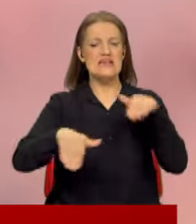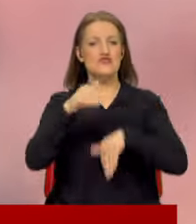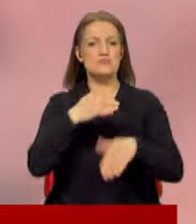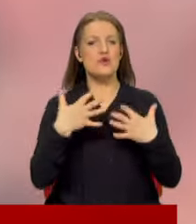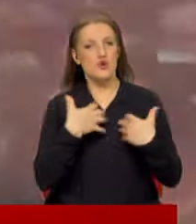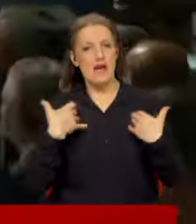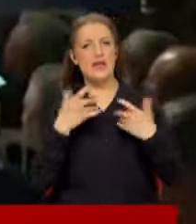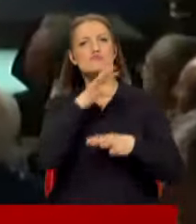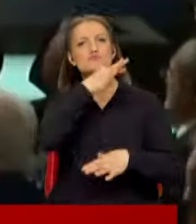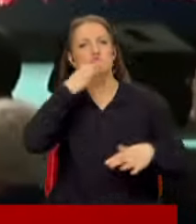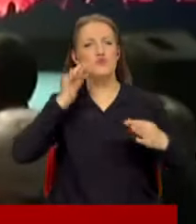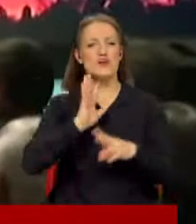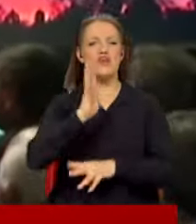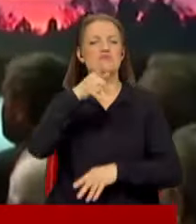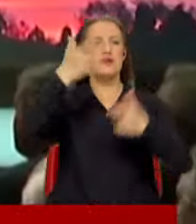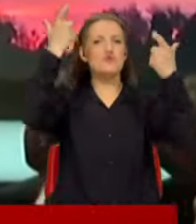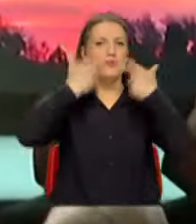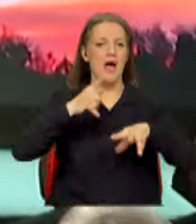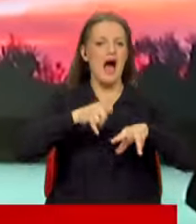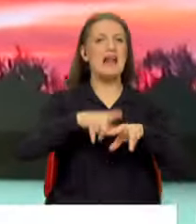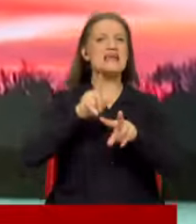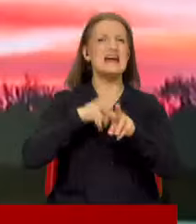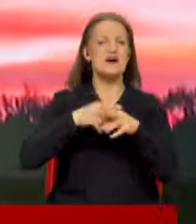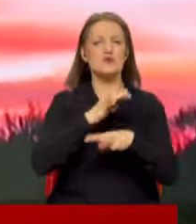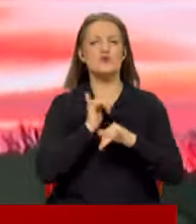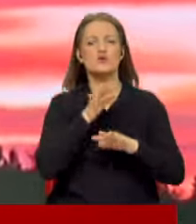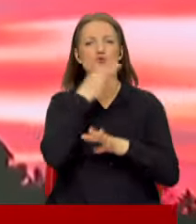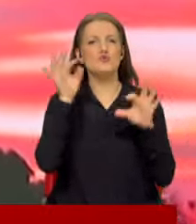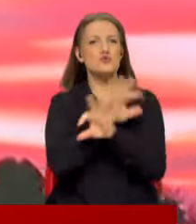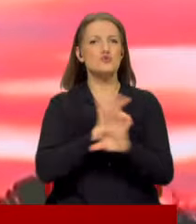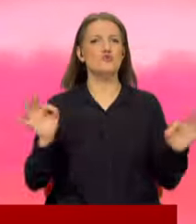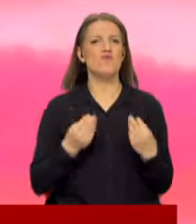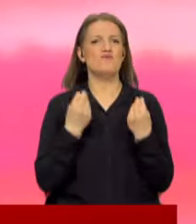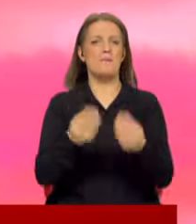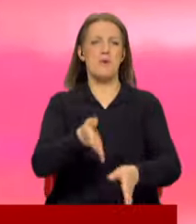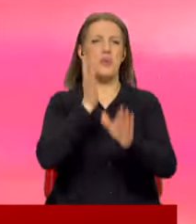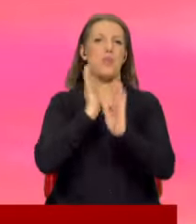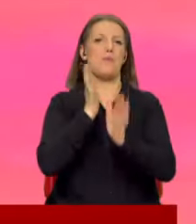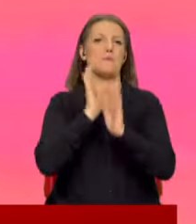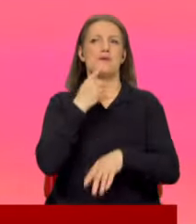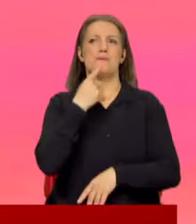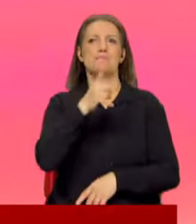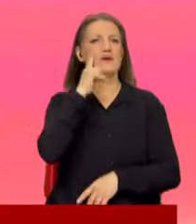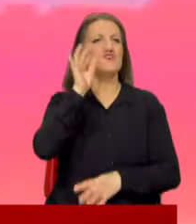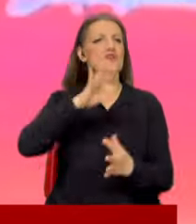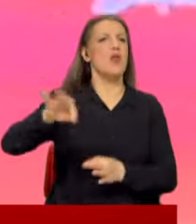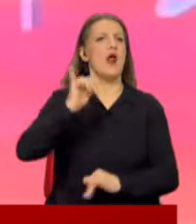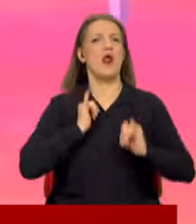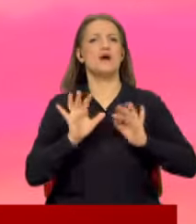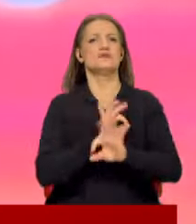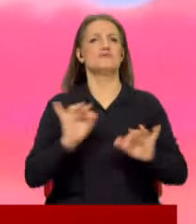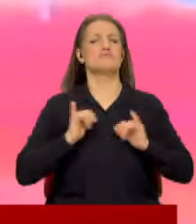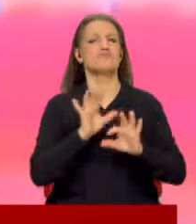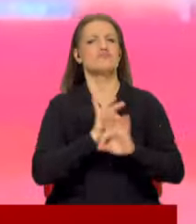huzurlu geçmesinden sorumlu Ali Yerlikaya huzursuzluk vermeye devam edeceğiz dedi. Birileri bundan huzursuz oluyor.